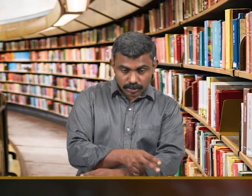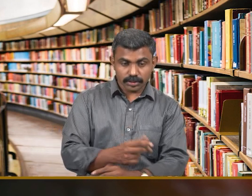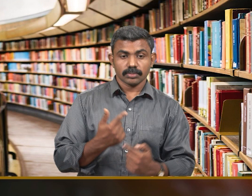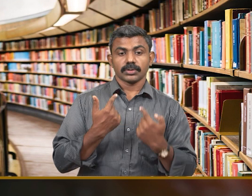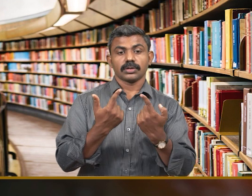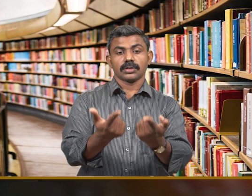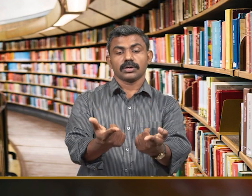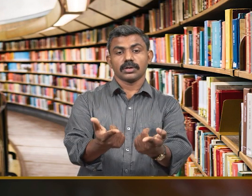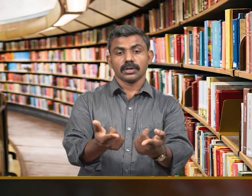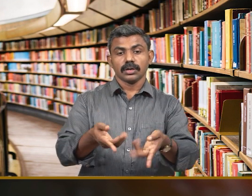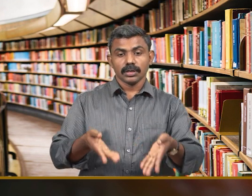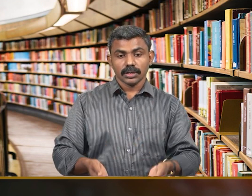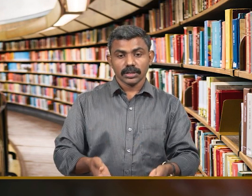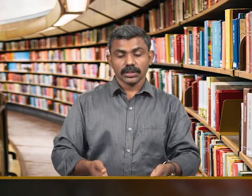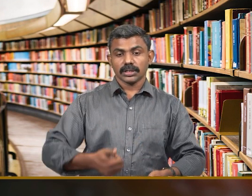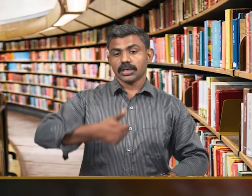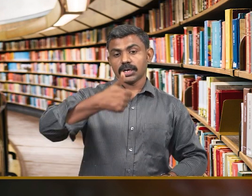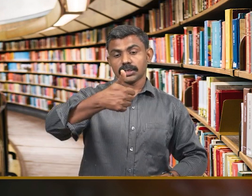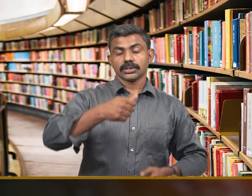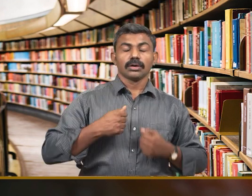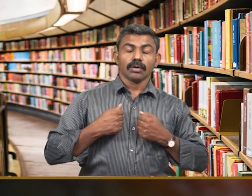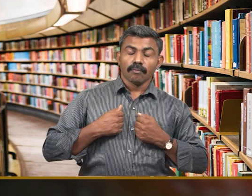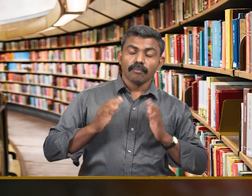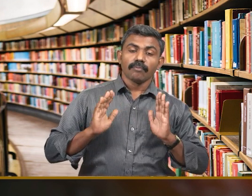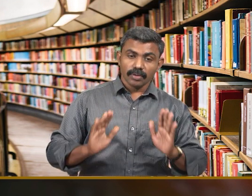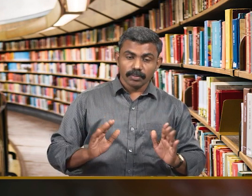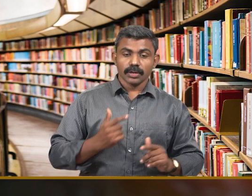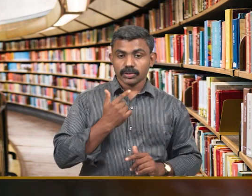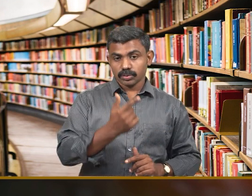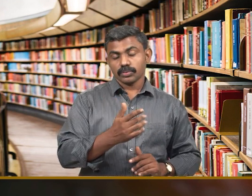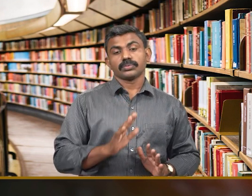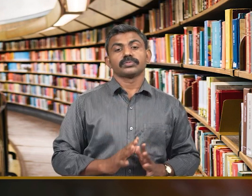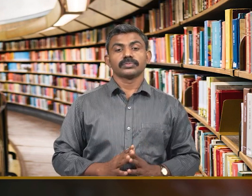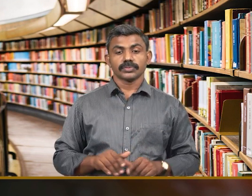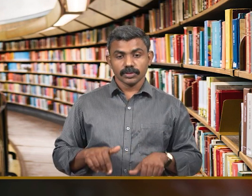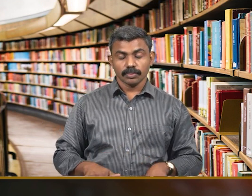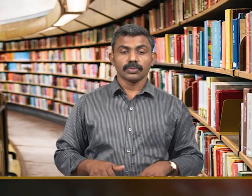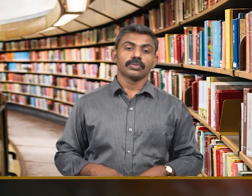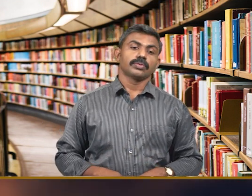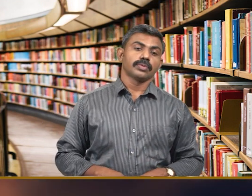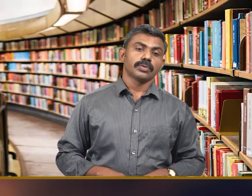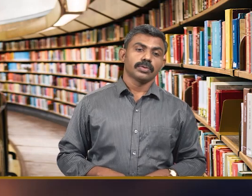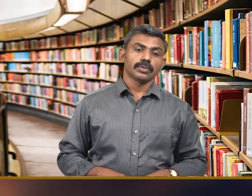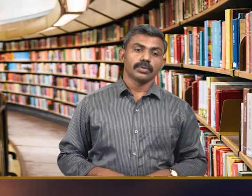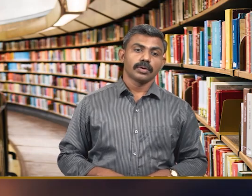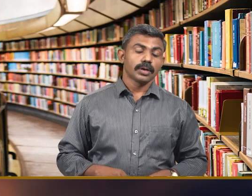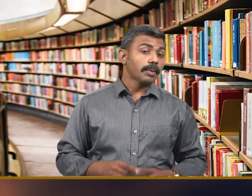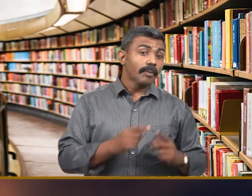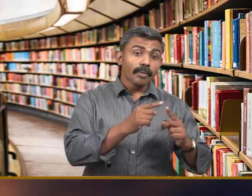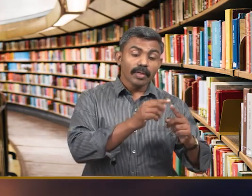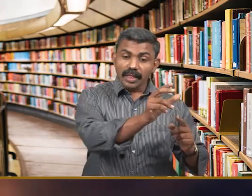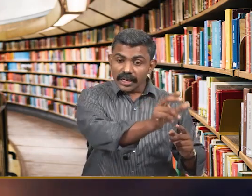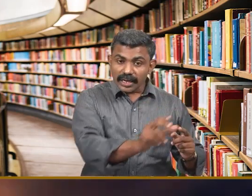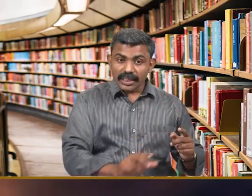ஏற்பட்டதுனால என்ன பண்ணாங்க, இந்த ஆட்சி அதாவது சர்வாதிகார ஆட்சி அவங்க விரும்பினாங்க அப்படிங்கிறத நம்ம சொல்ல முடியும். சரி, இப்போ இத்தாலியில் எப்படி பாசிசம்